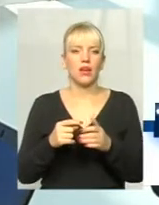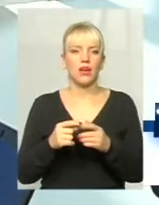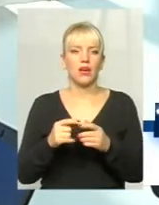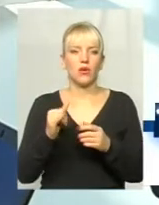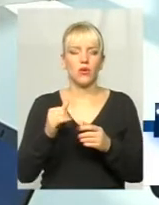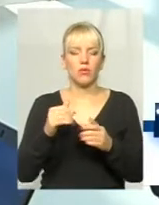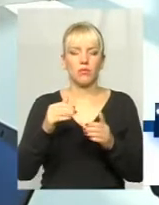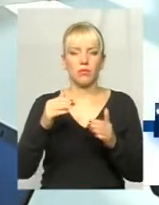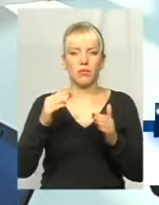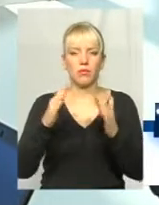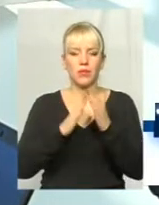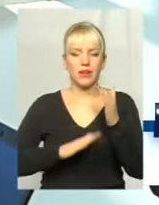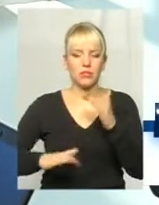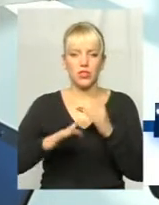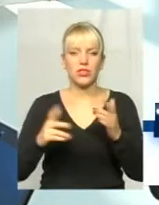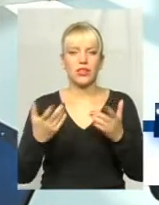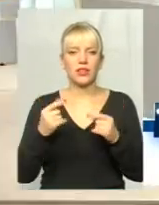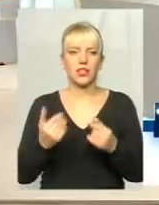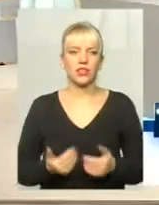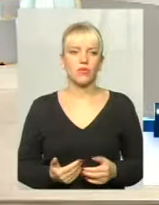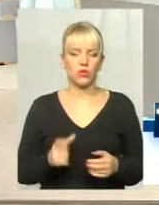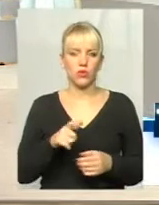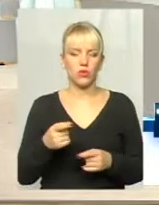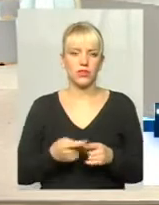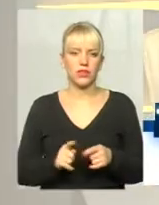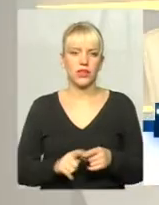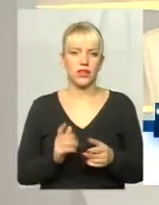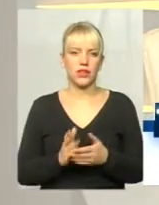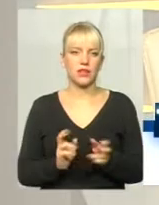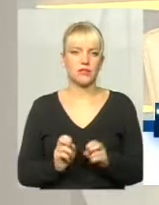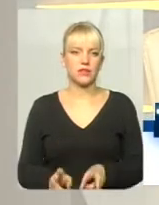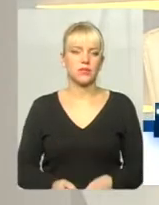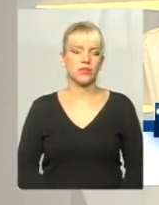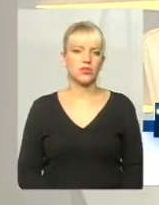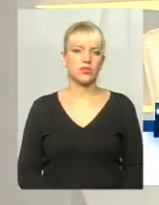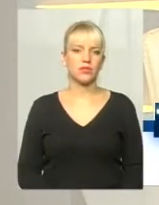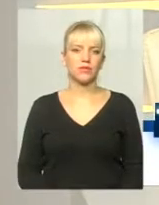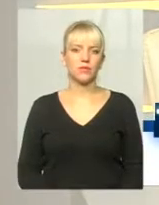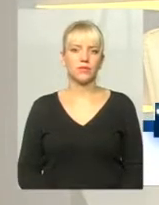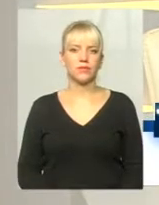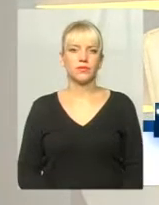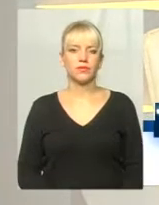де живуть люди. Оце є небезпечне. У нас є знову телефонний дзвінок, слухаємо вас, говоріть, будь ласка.